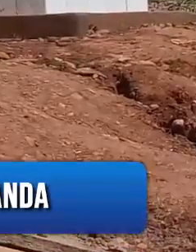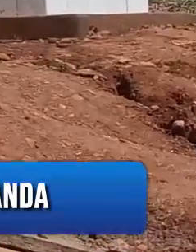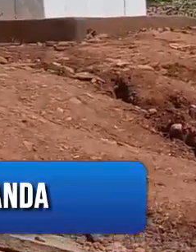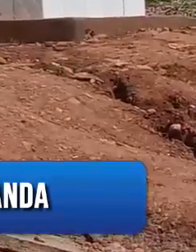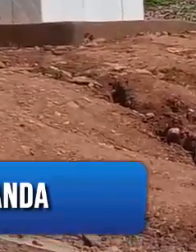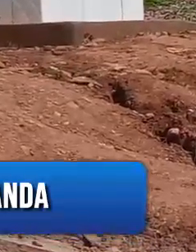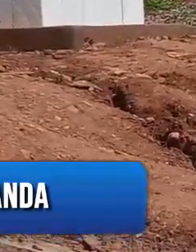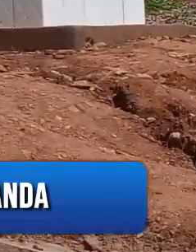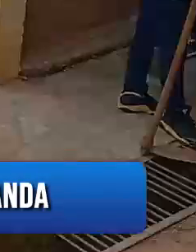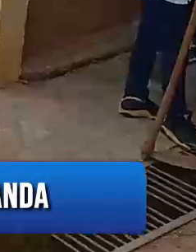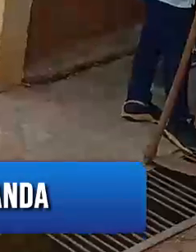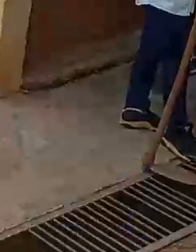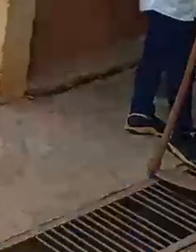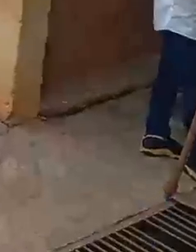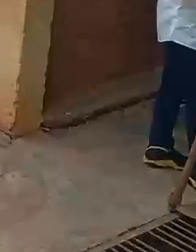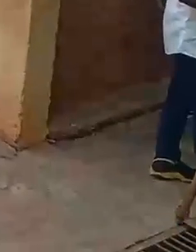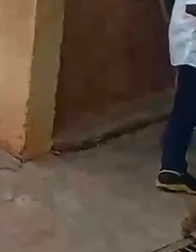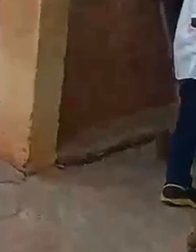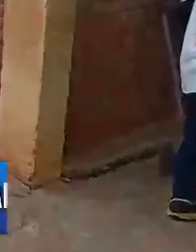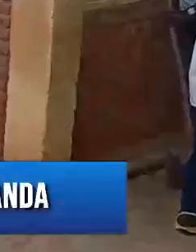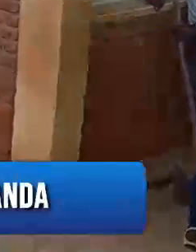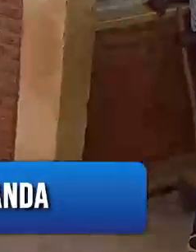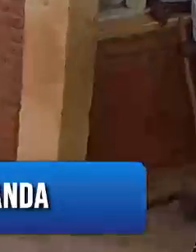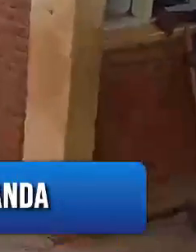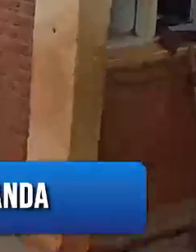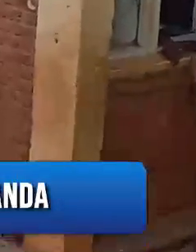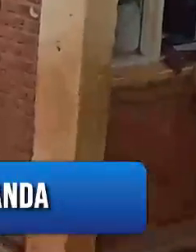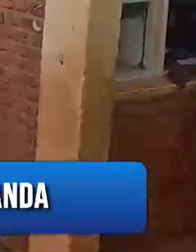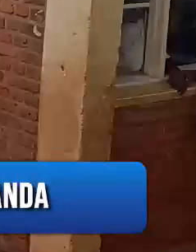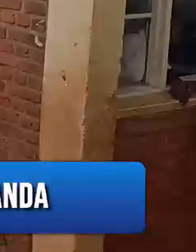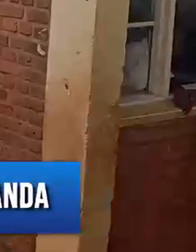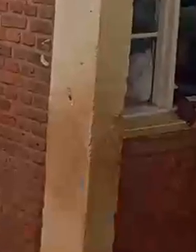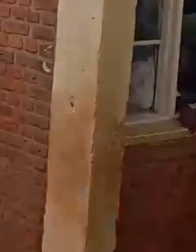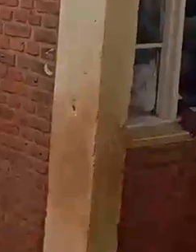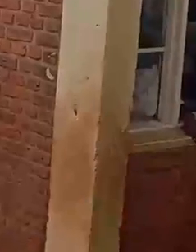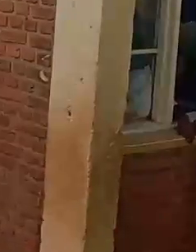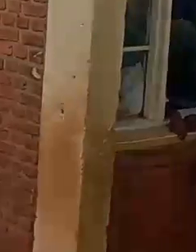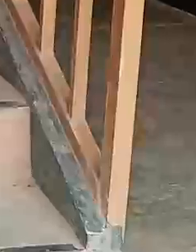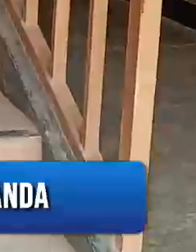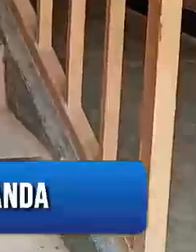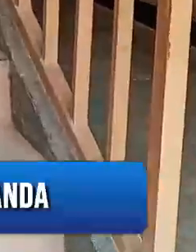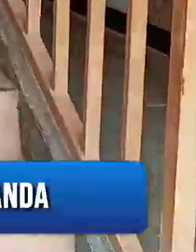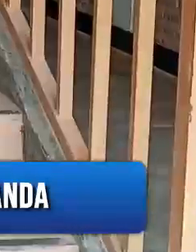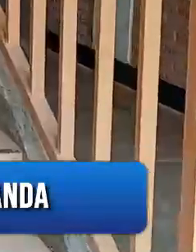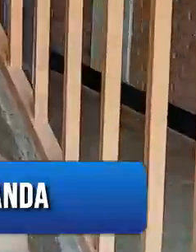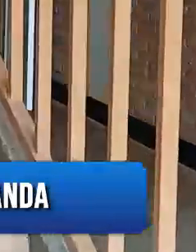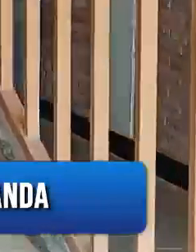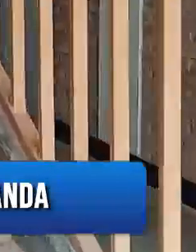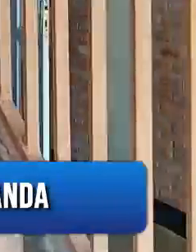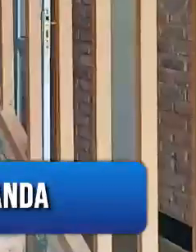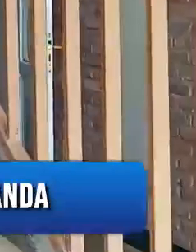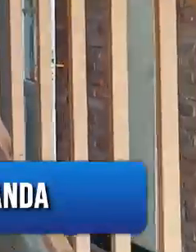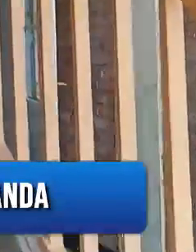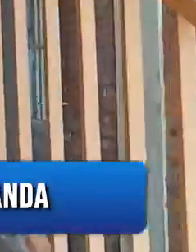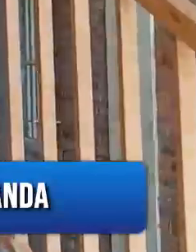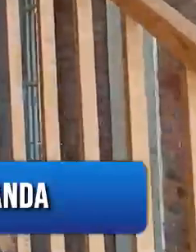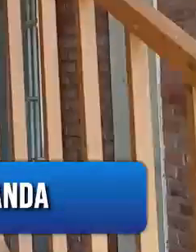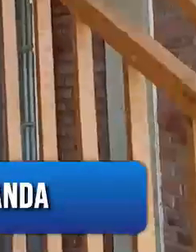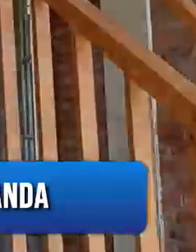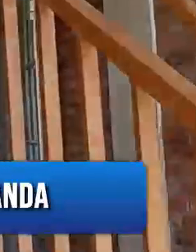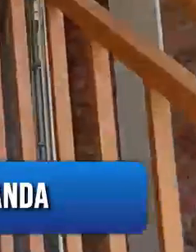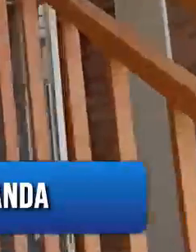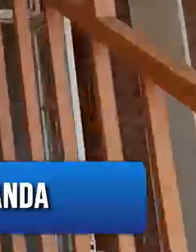byabafasha, usanga amashuri amwe n'amwe yubatswe mu bihe byatambutse ibi bitaragiye byubahirizwa, gusa bamwe mu bayobozi b'aya mashuri batangaza ko bitagoye